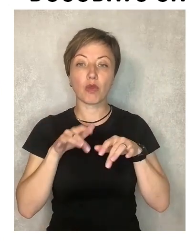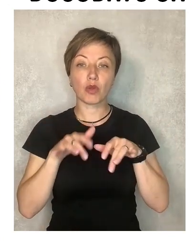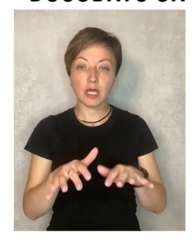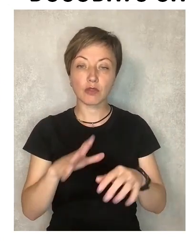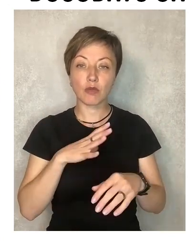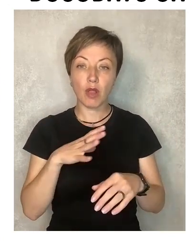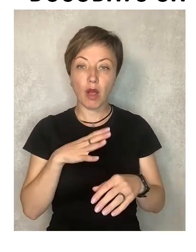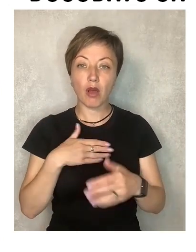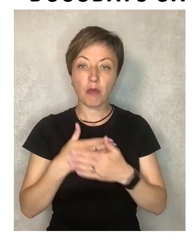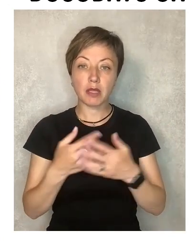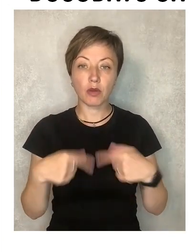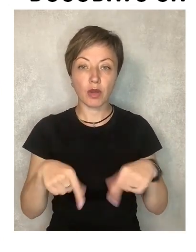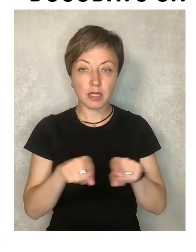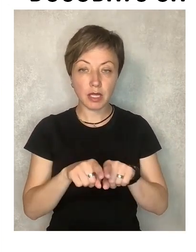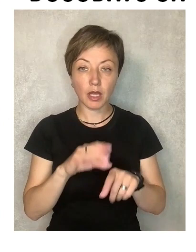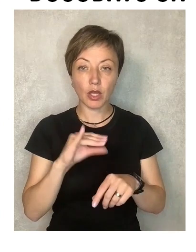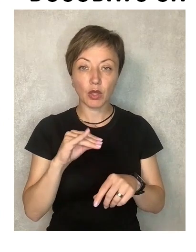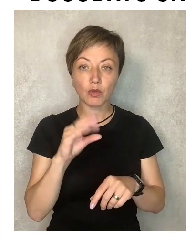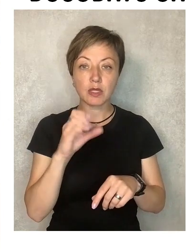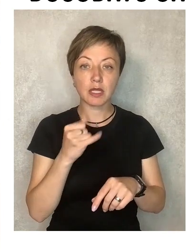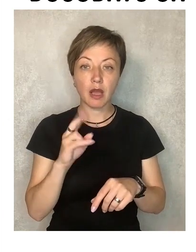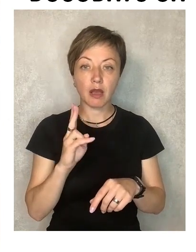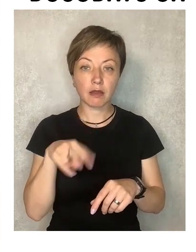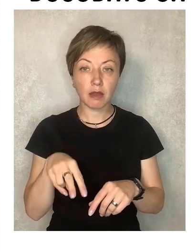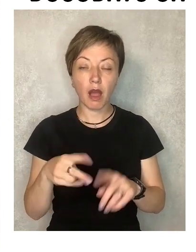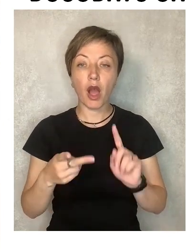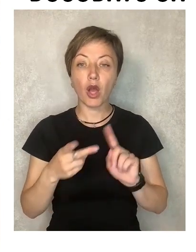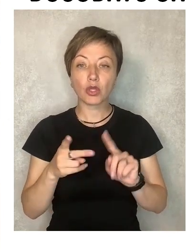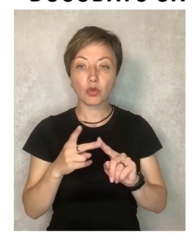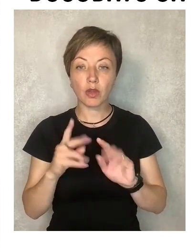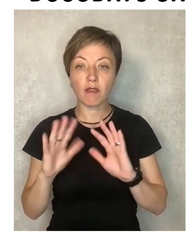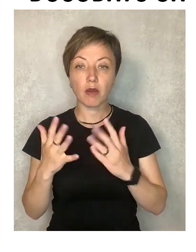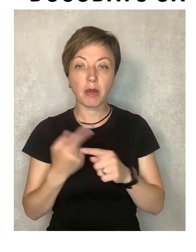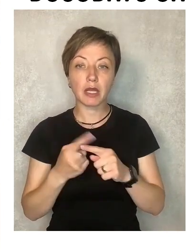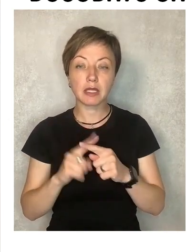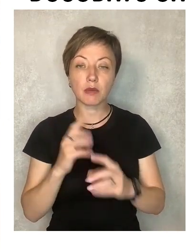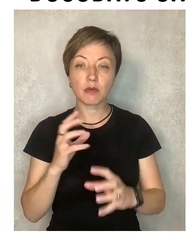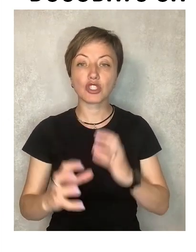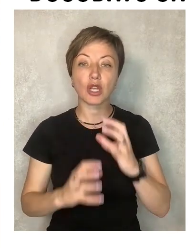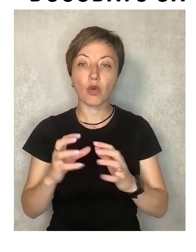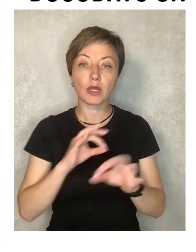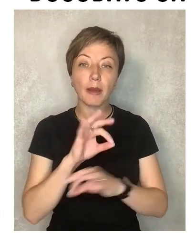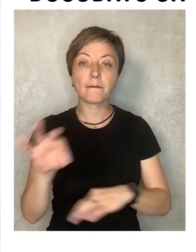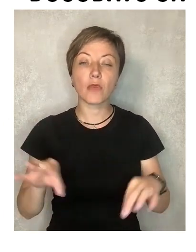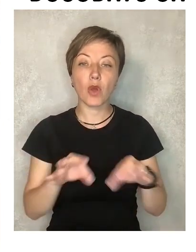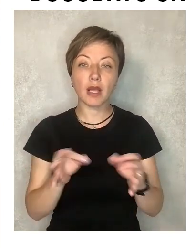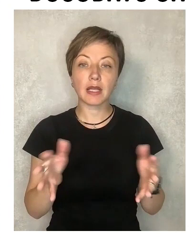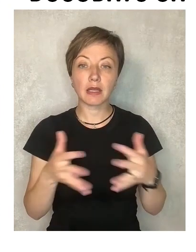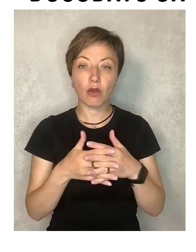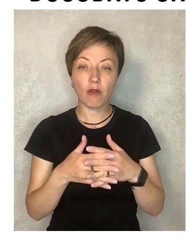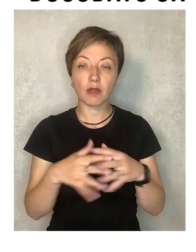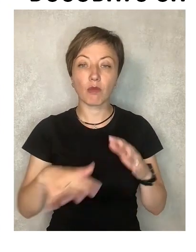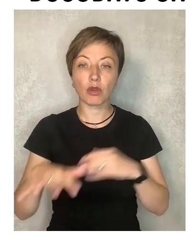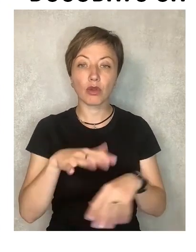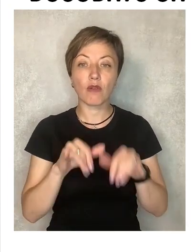громадська організація U-Cycle. В другому випадку це, власне, міжнародний проєкт «Інтегрований просторовий розвиток», з яким